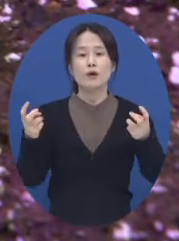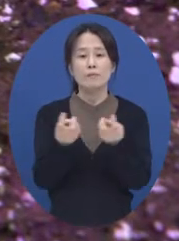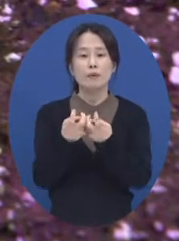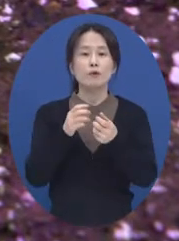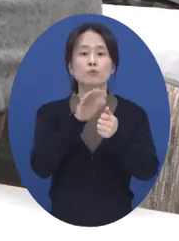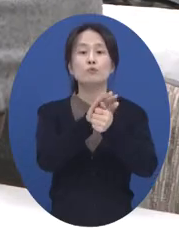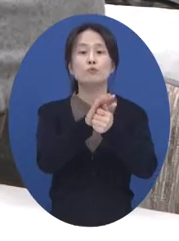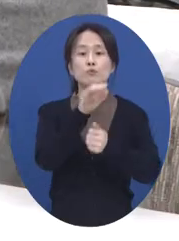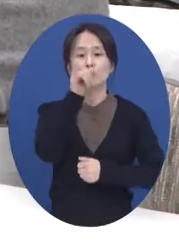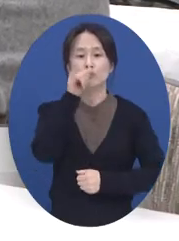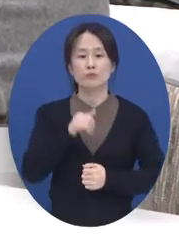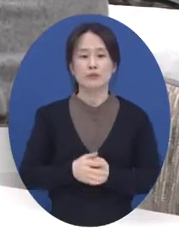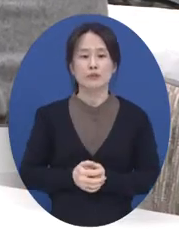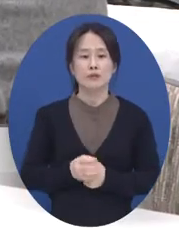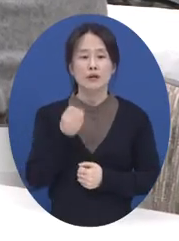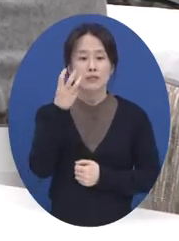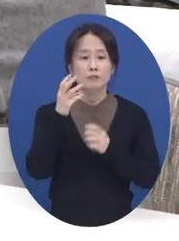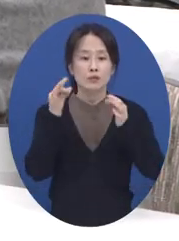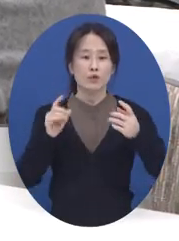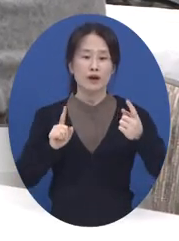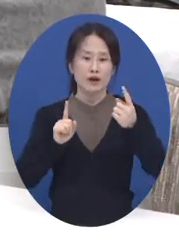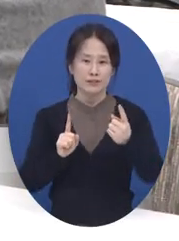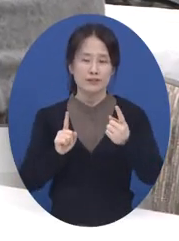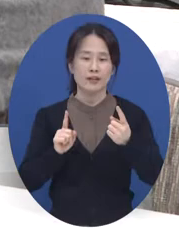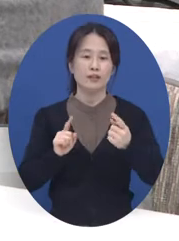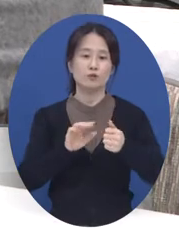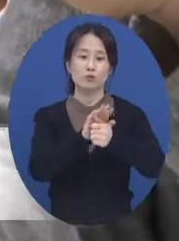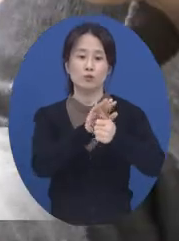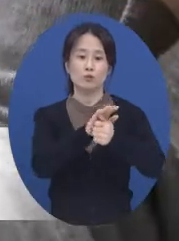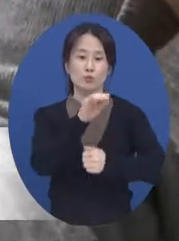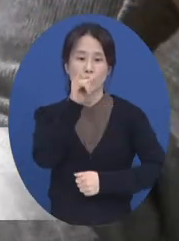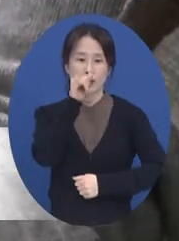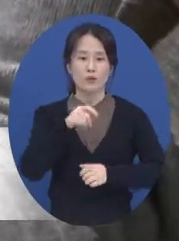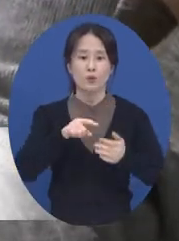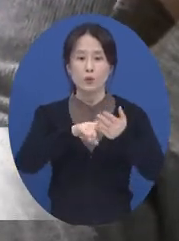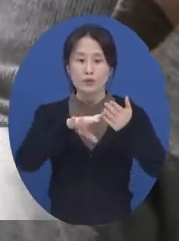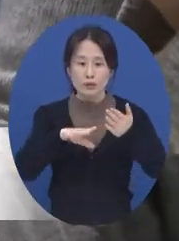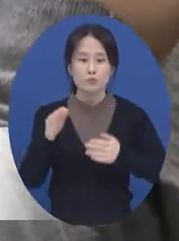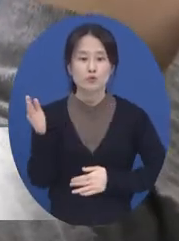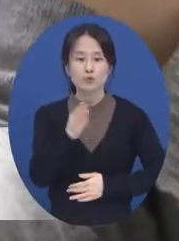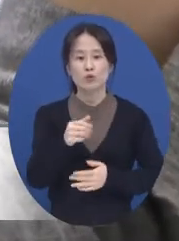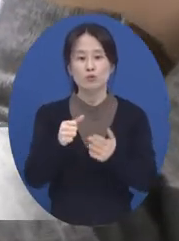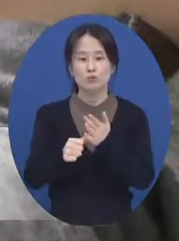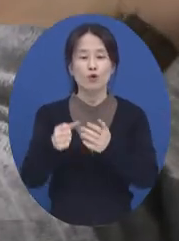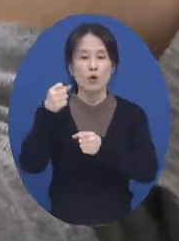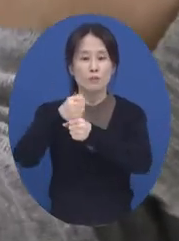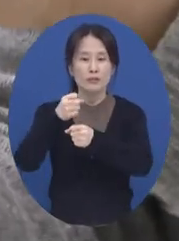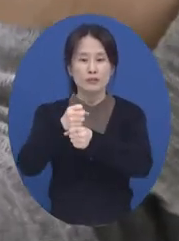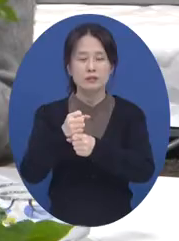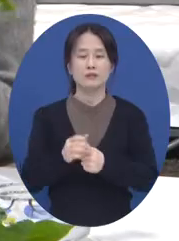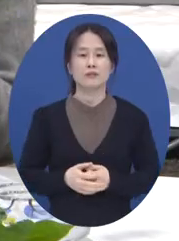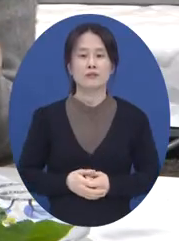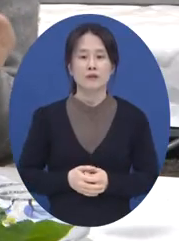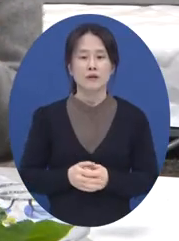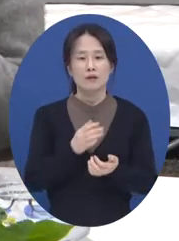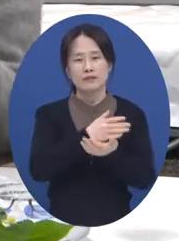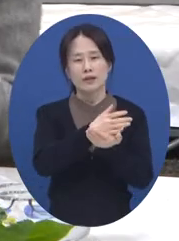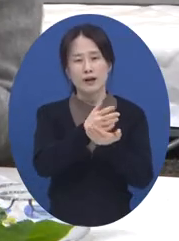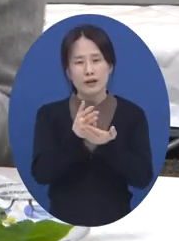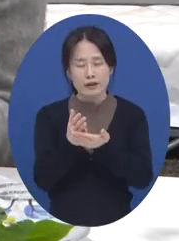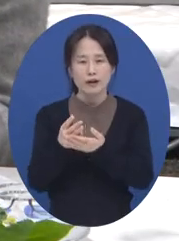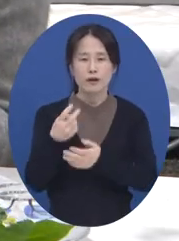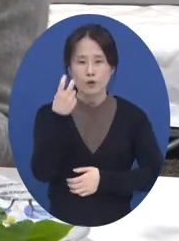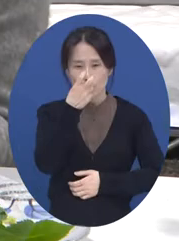제시해 줍니다. 세달 동안 1대1 맞춤형으로 진행돼 농업 세무부터 농산물 가공까지 다양한